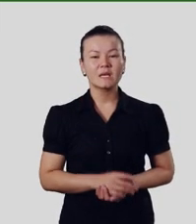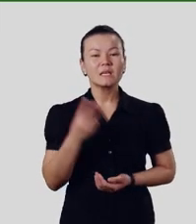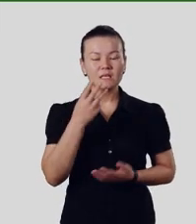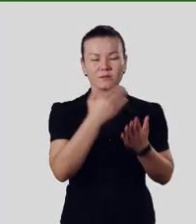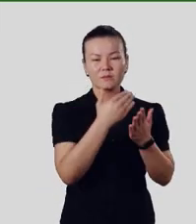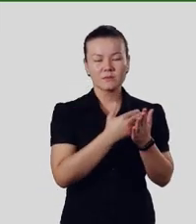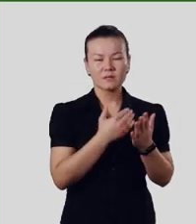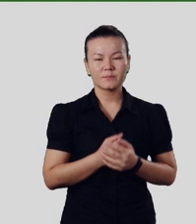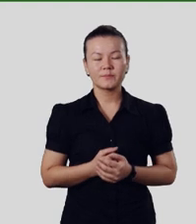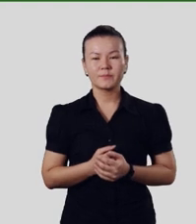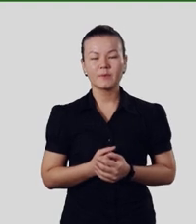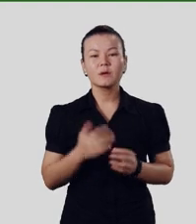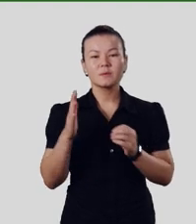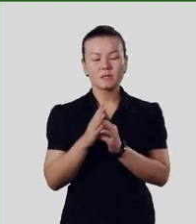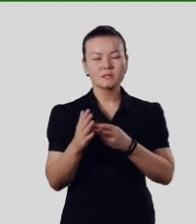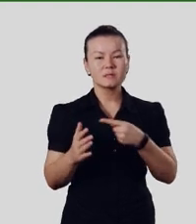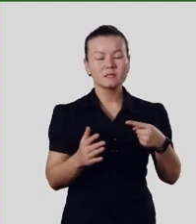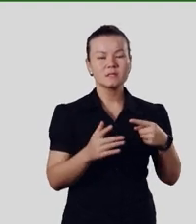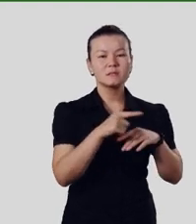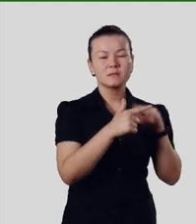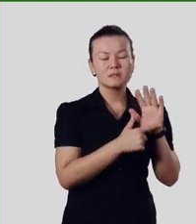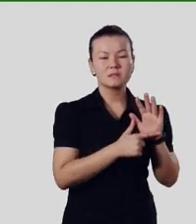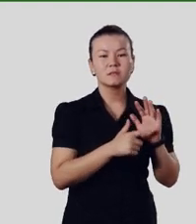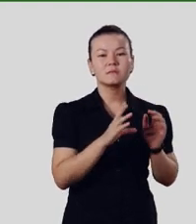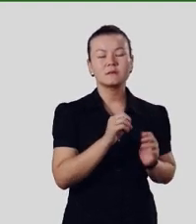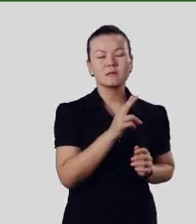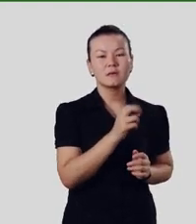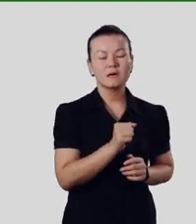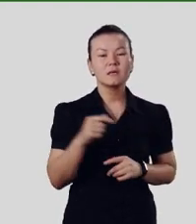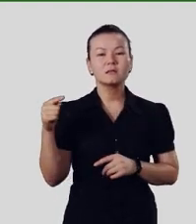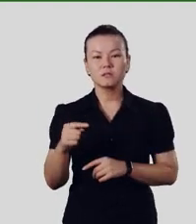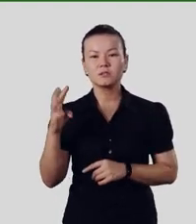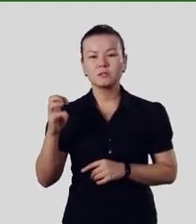Третий этап – 15-17 века. В